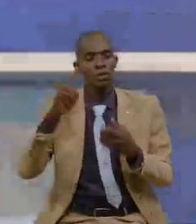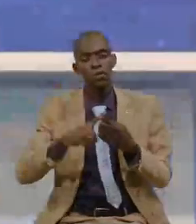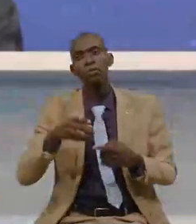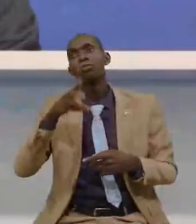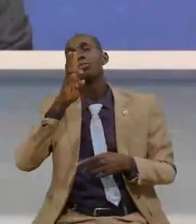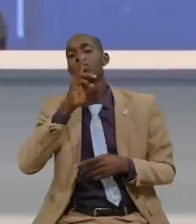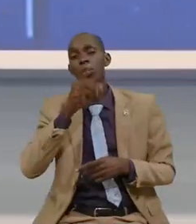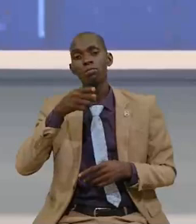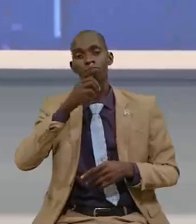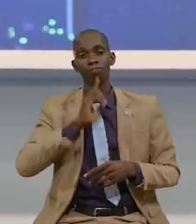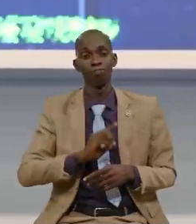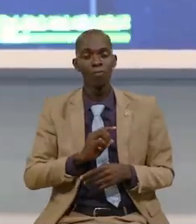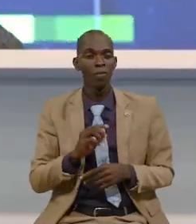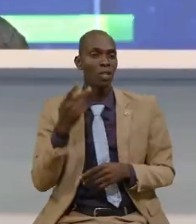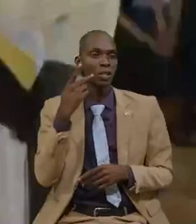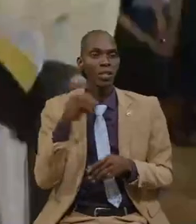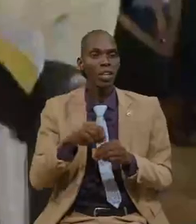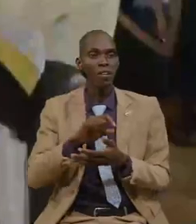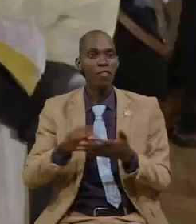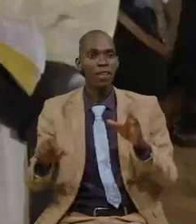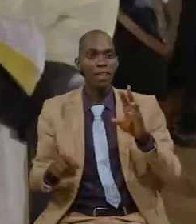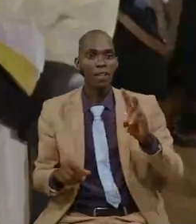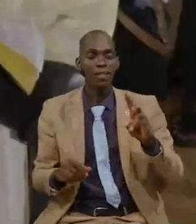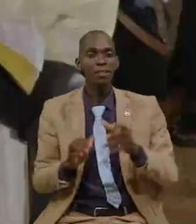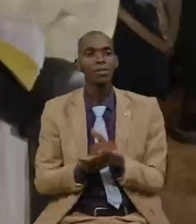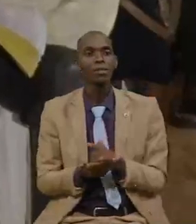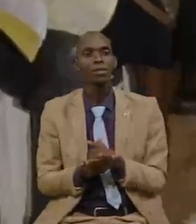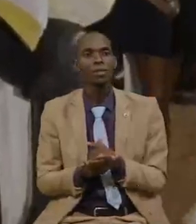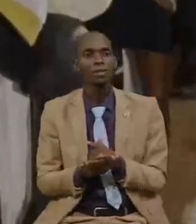Voilà le verset 16. 16 dit,